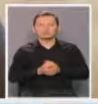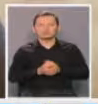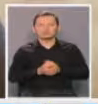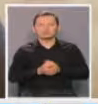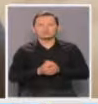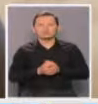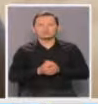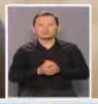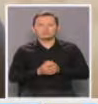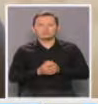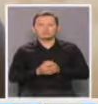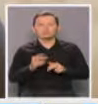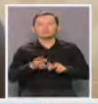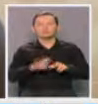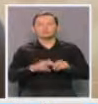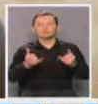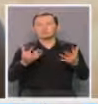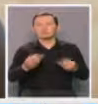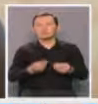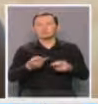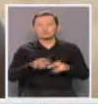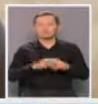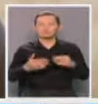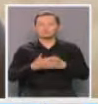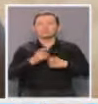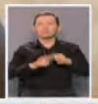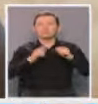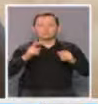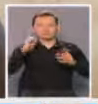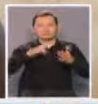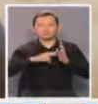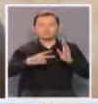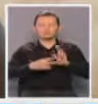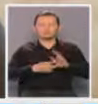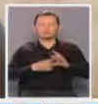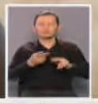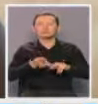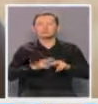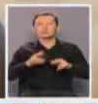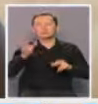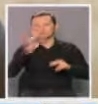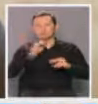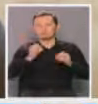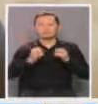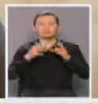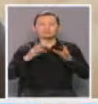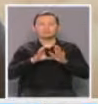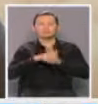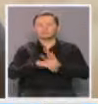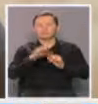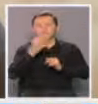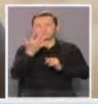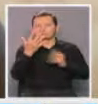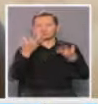конфликт мирным путем. В настоящее время новый пилотный проект, он предусматривает возможность урегулирования спора в течение